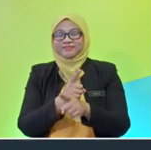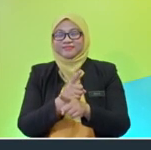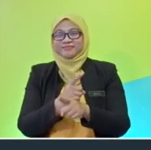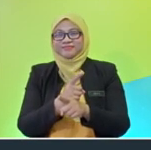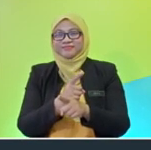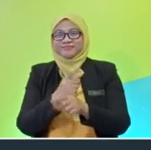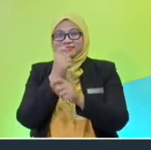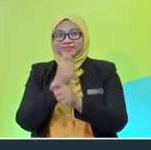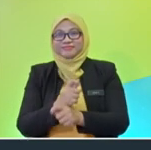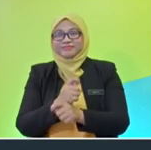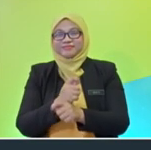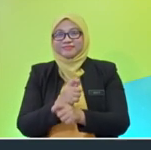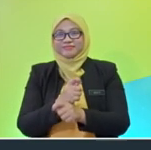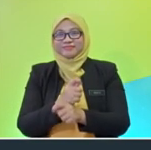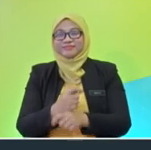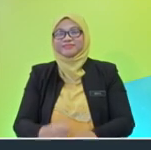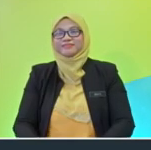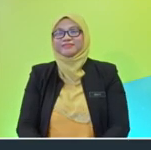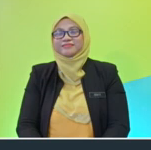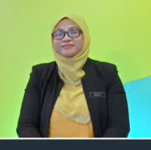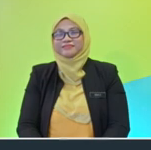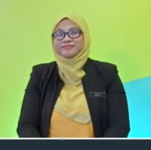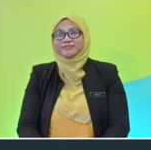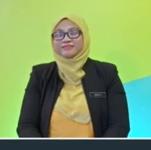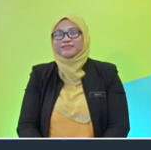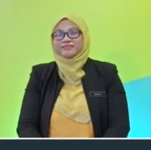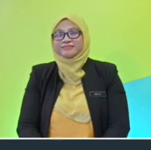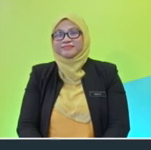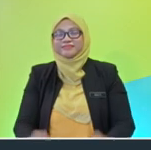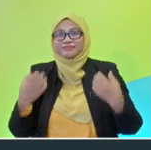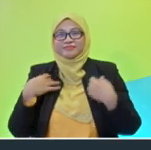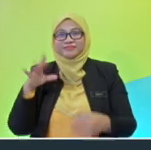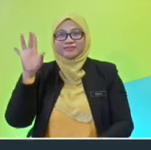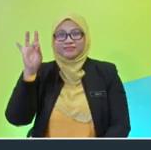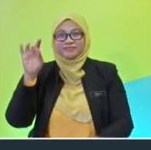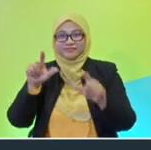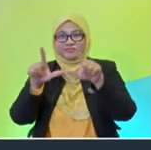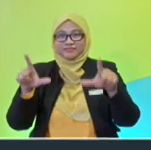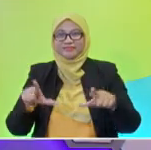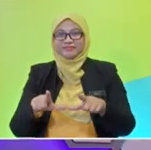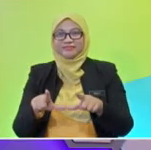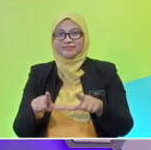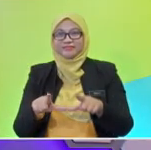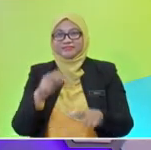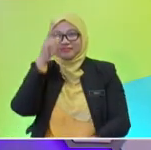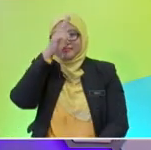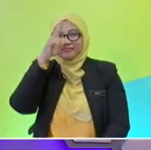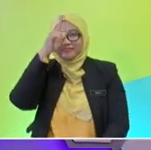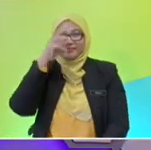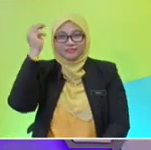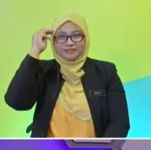yang berpusat di Jawa Timur Oke ini adalah 8 lokasi di mana kerajaan-kerajaan Melayu awal